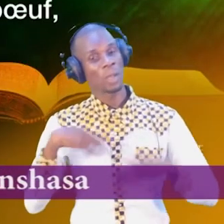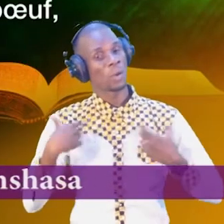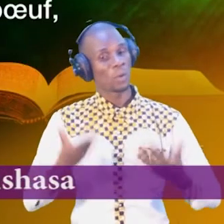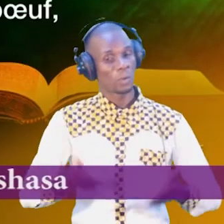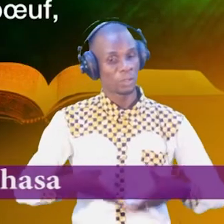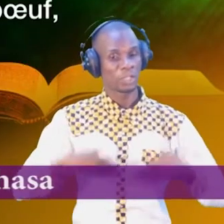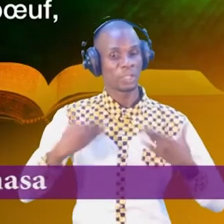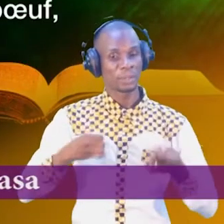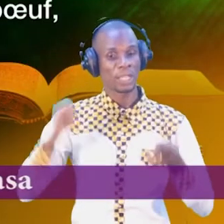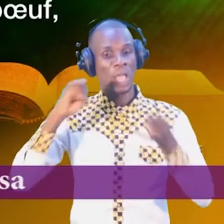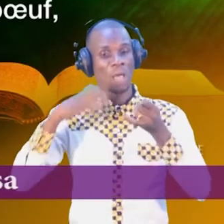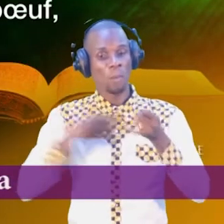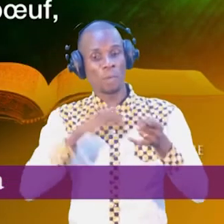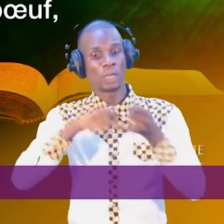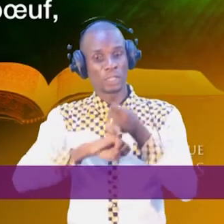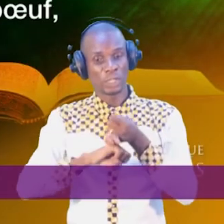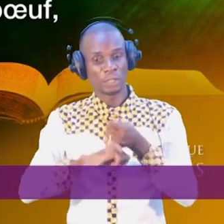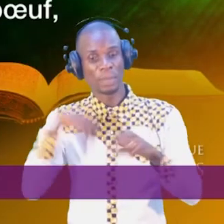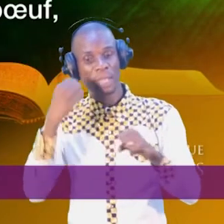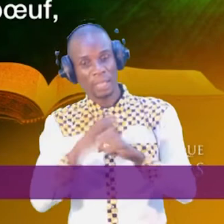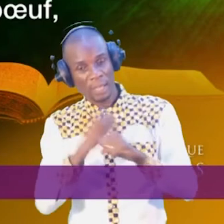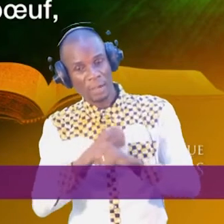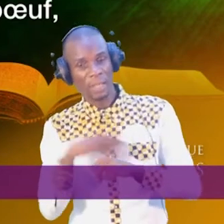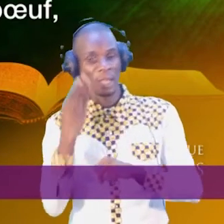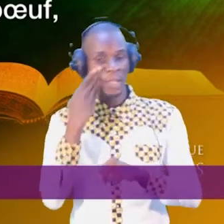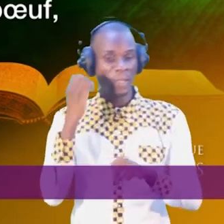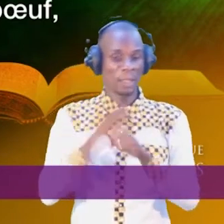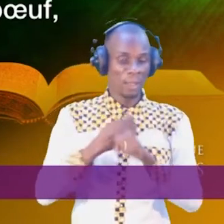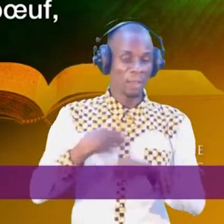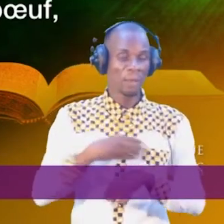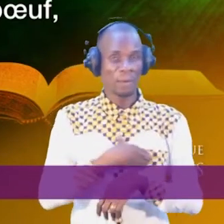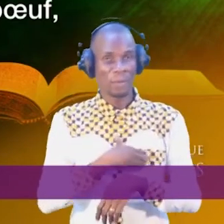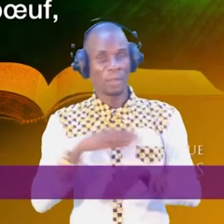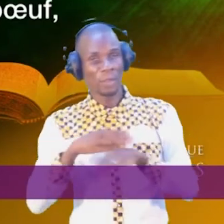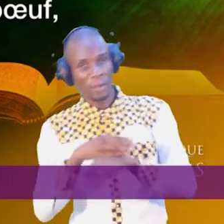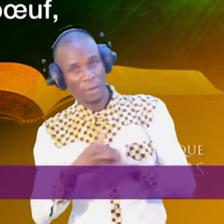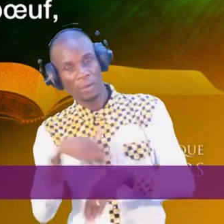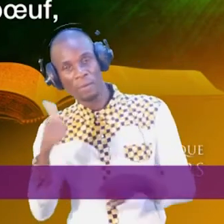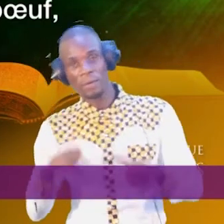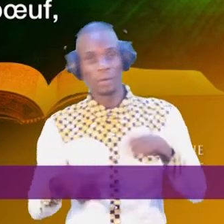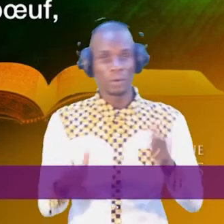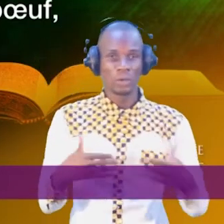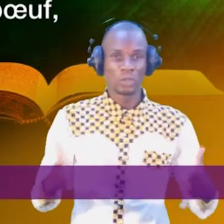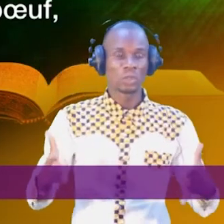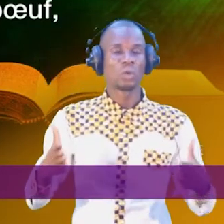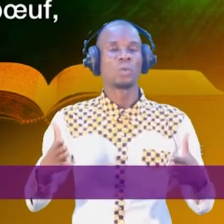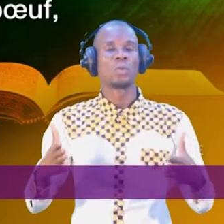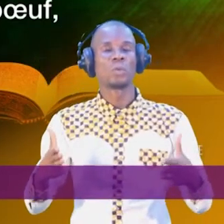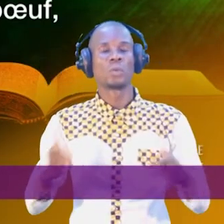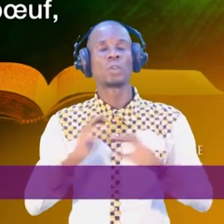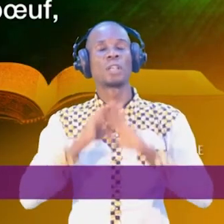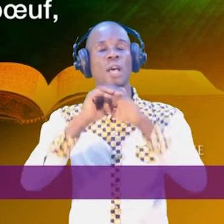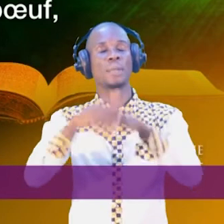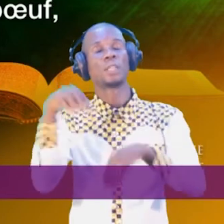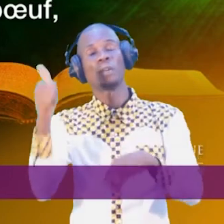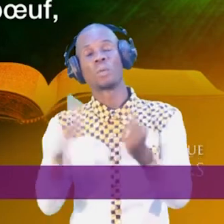Okoyeba na kolula ndako ya moninga te. Okolula mwasi ya moninga te. To moumbu na ye mobali, to moumbu na ye